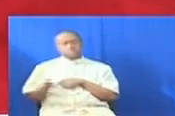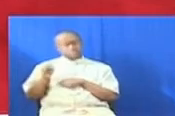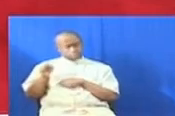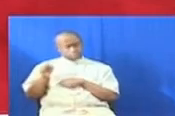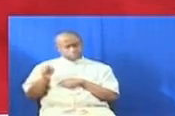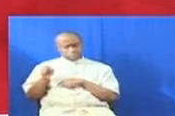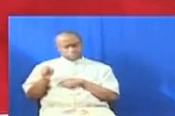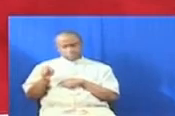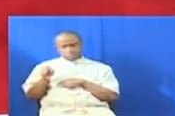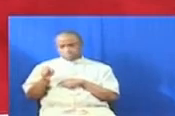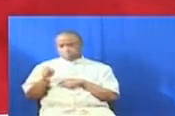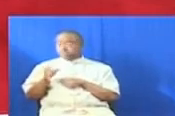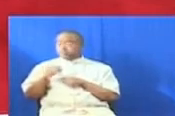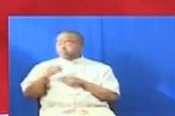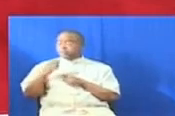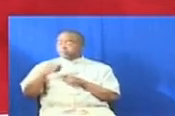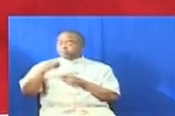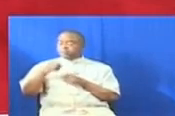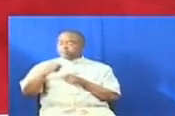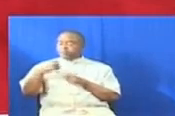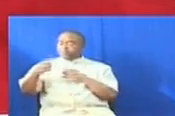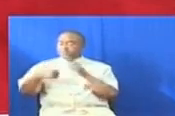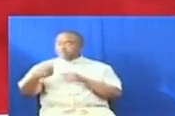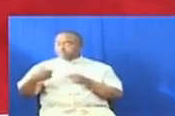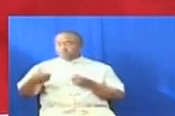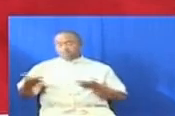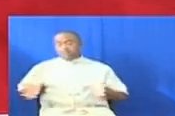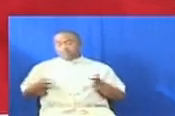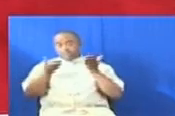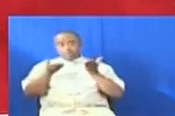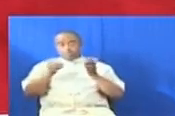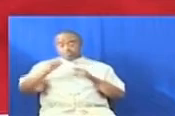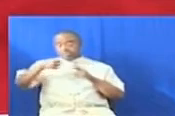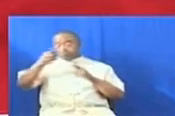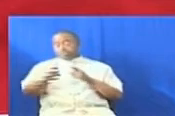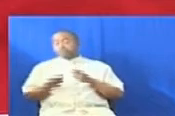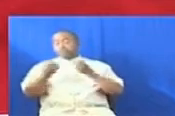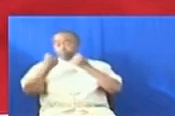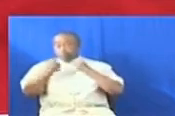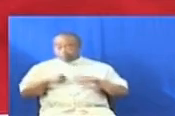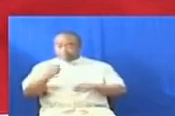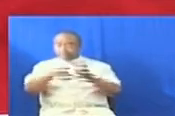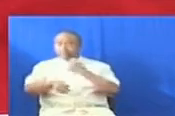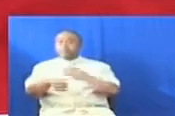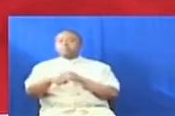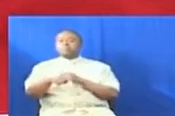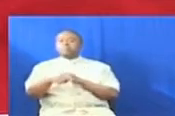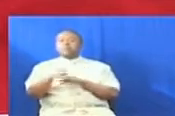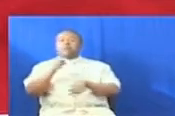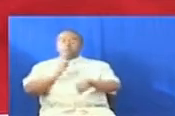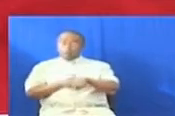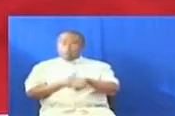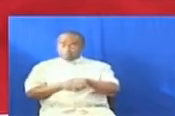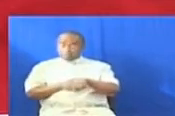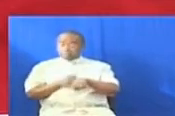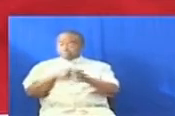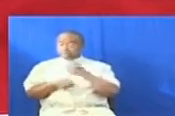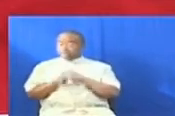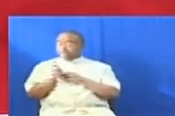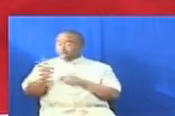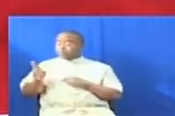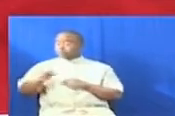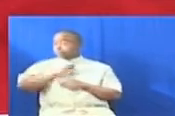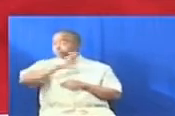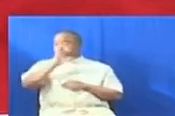imesababisha kutokutekelezwa kwa miradi ya maendeleo kwa wakati katika halmashauri zetu zote. Na pia